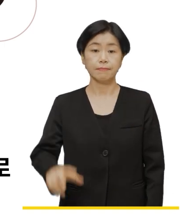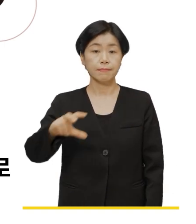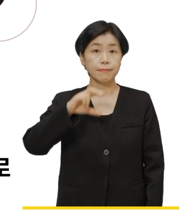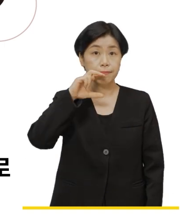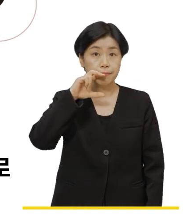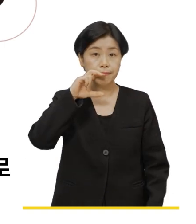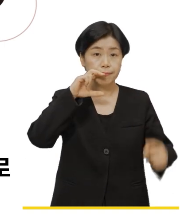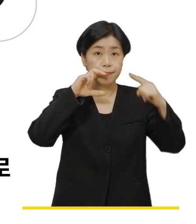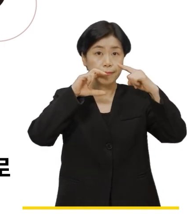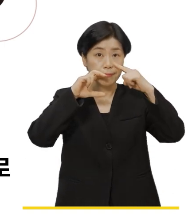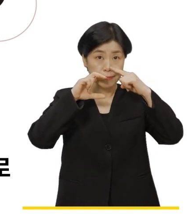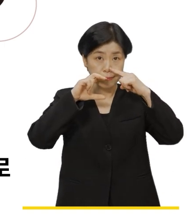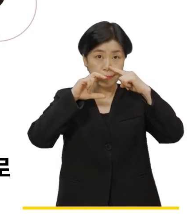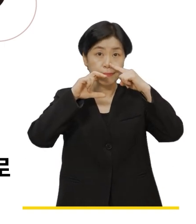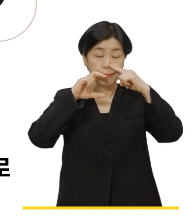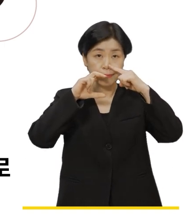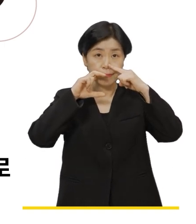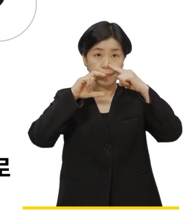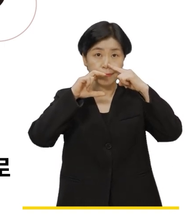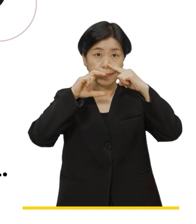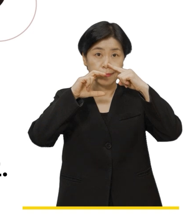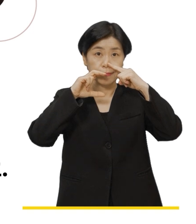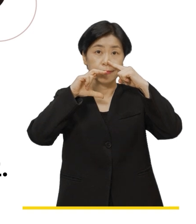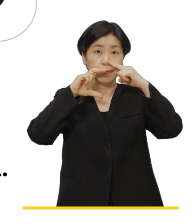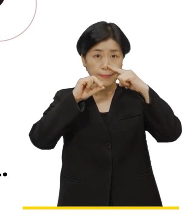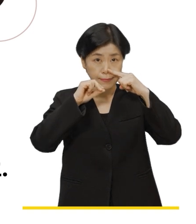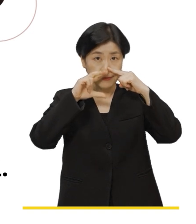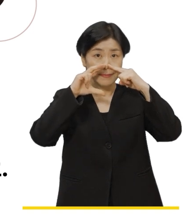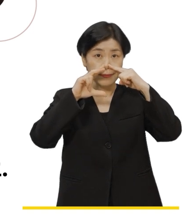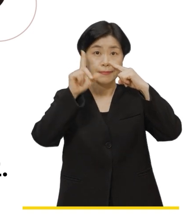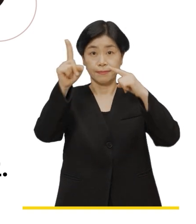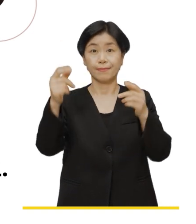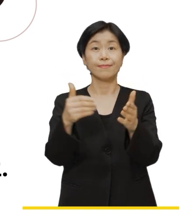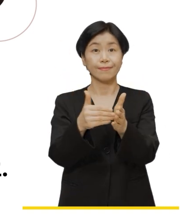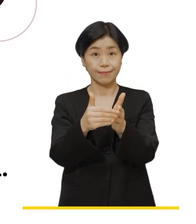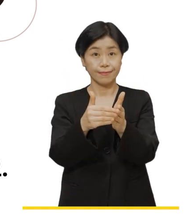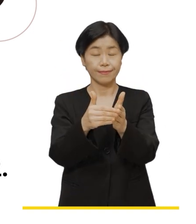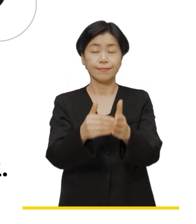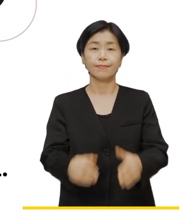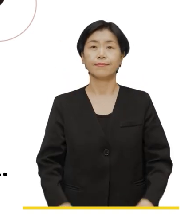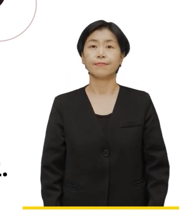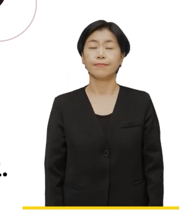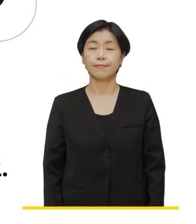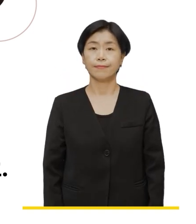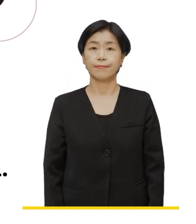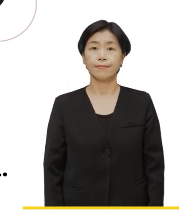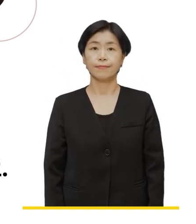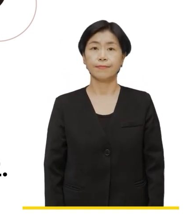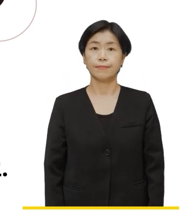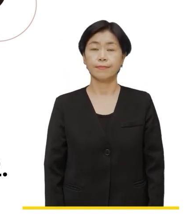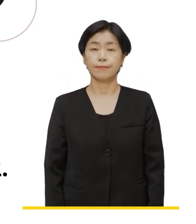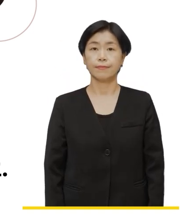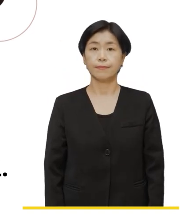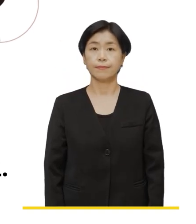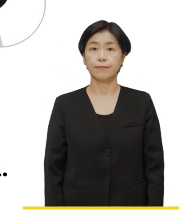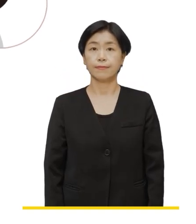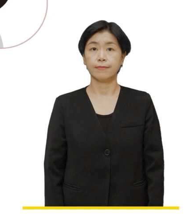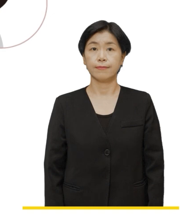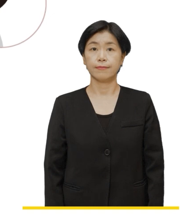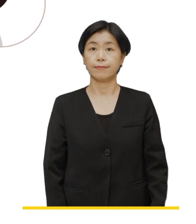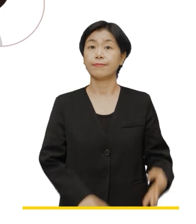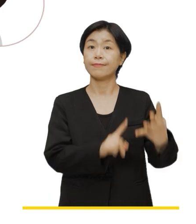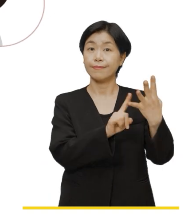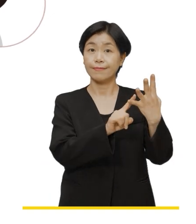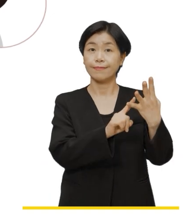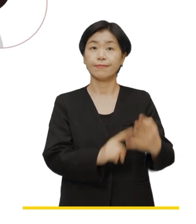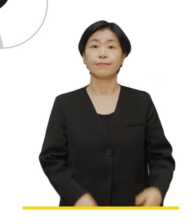반대쪽 콧구멍을 손가락으로 막은 채로 의약품의 손잡이를 눌러서 한 번만 약을 뿌려요.